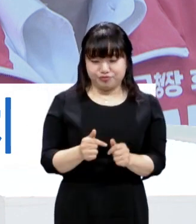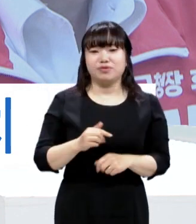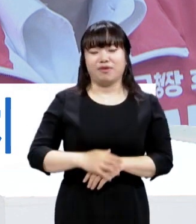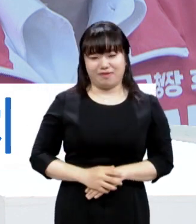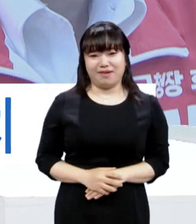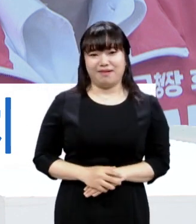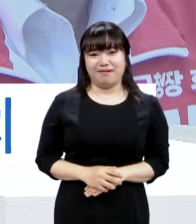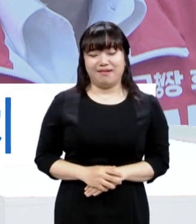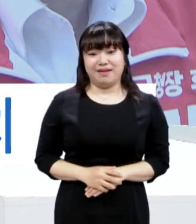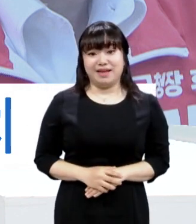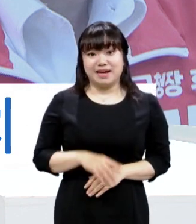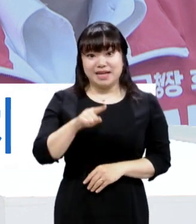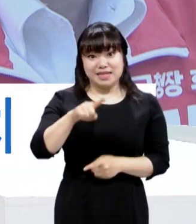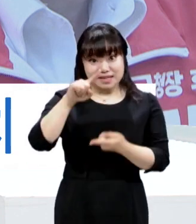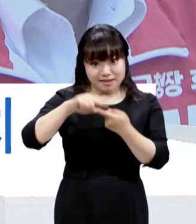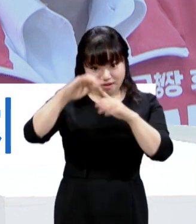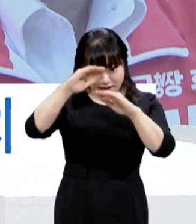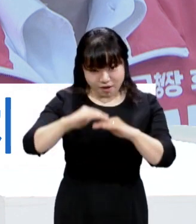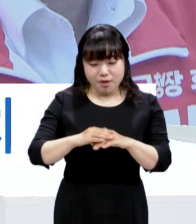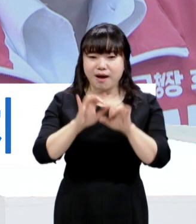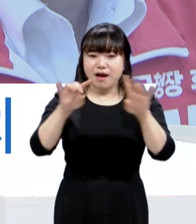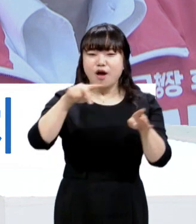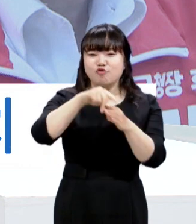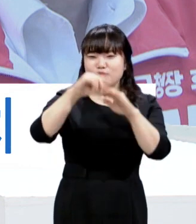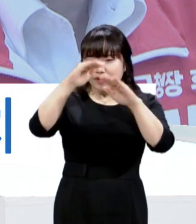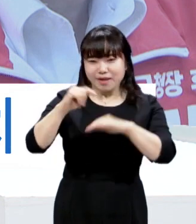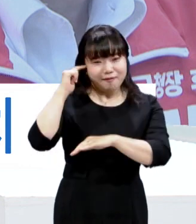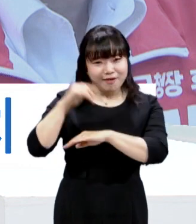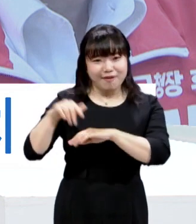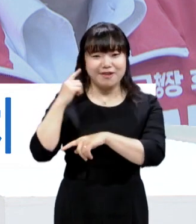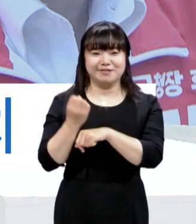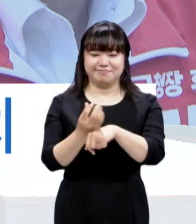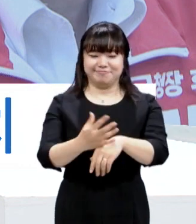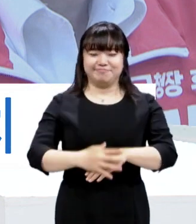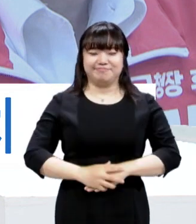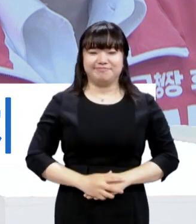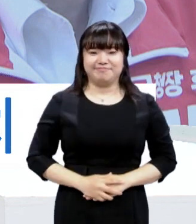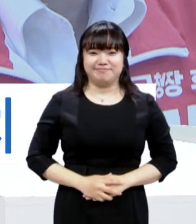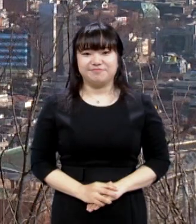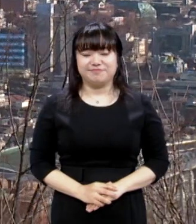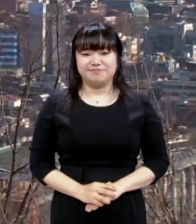있기 때문입니다 이제 왕 기자가 각 후보들의 구상을 들어봤습니다